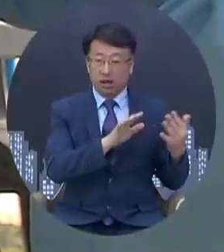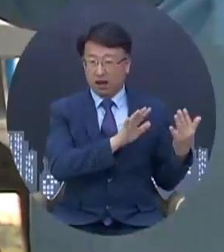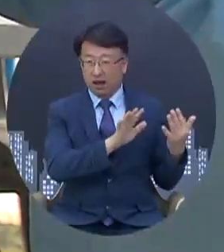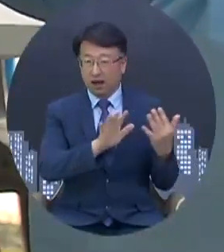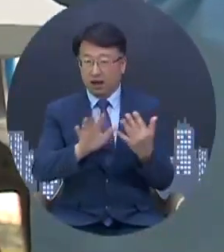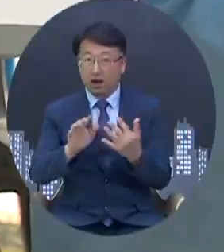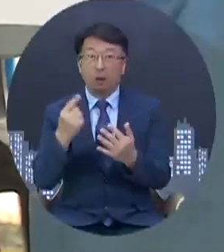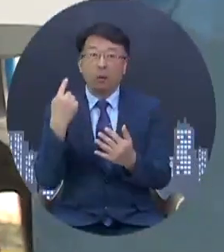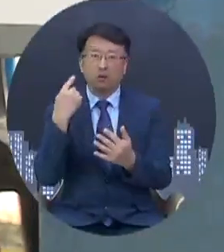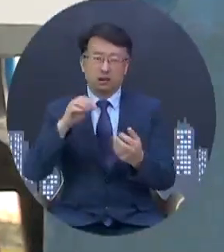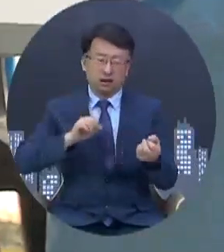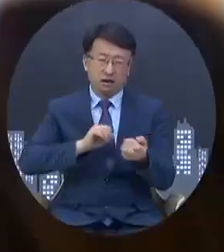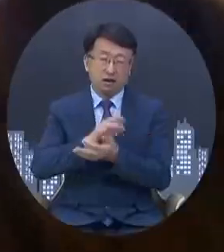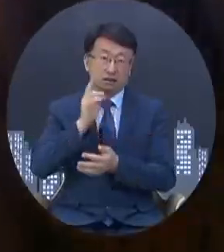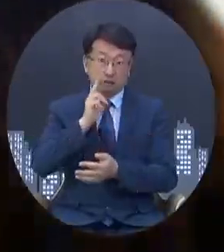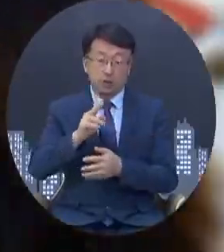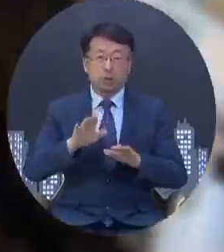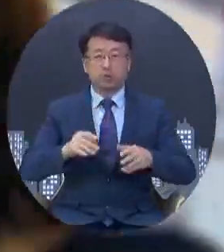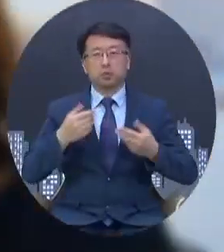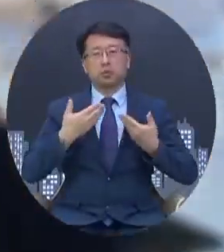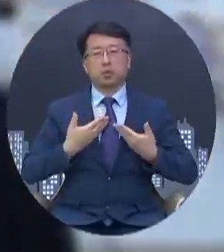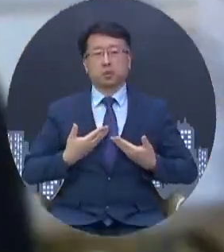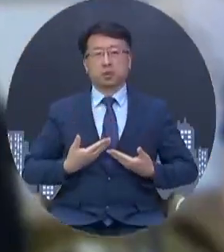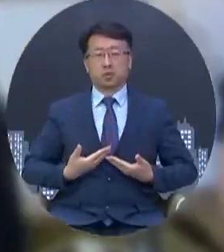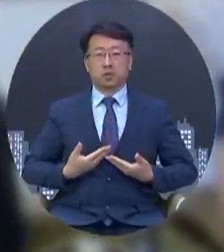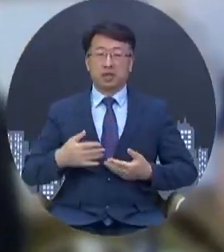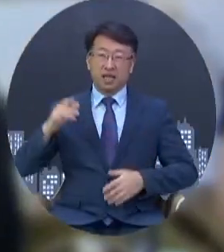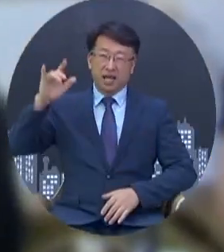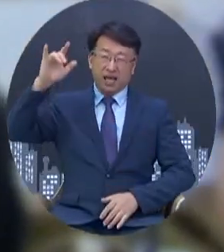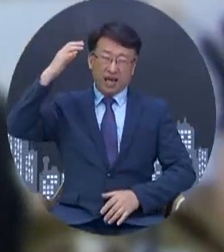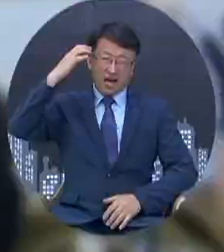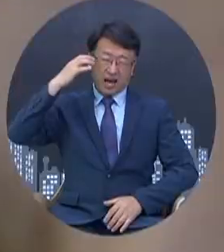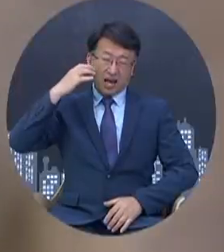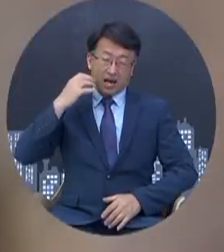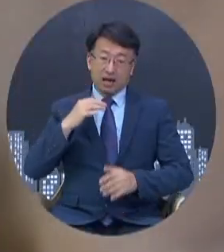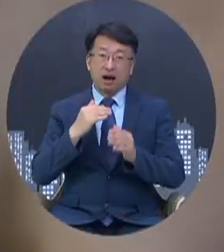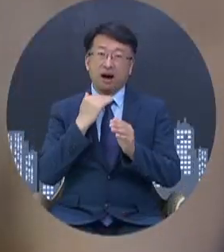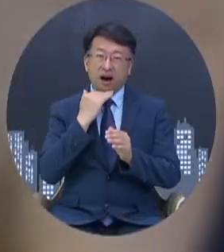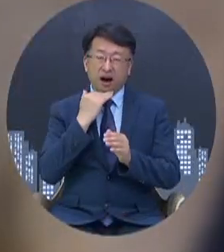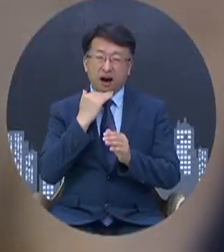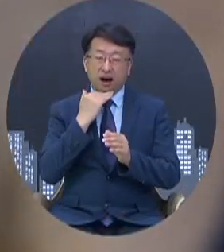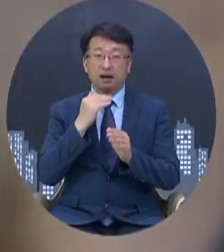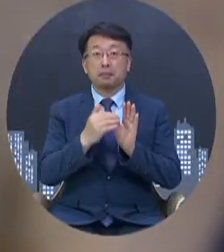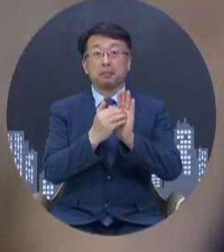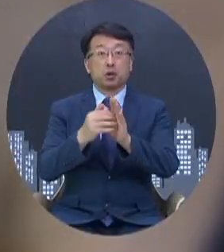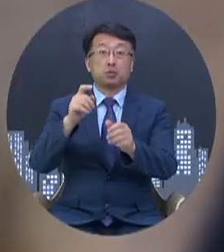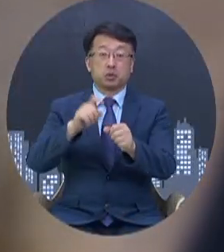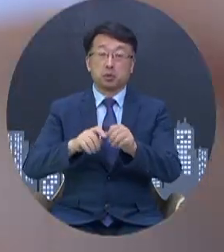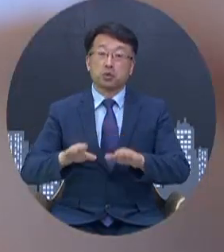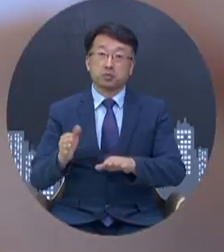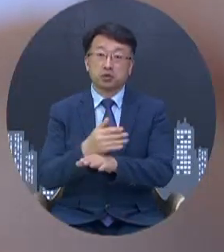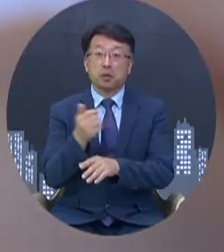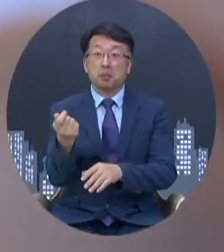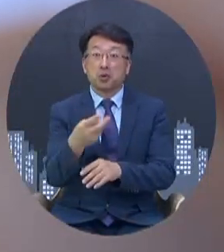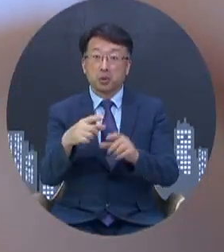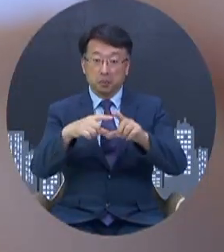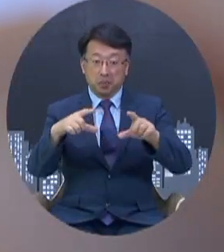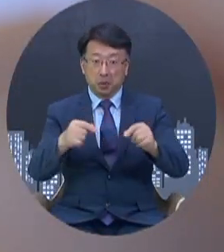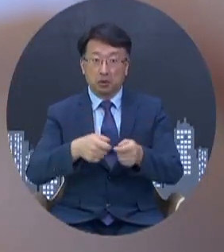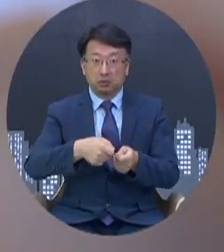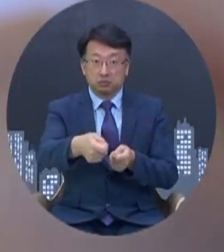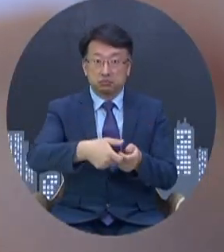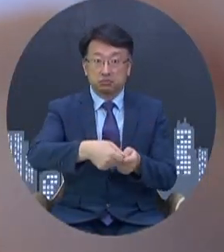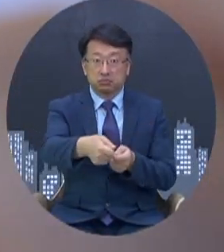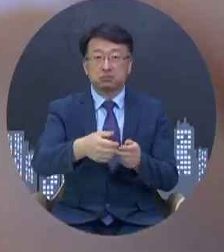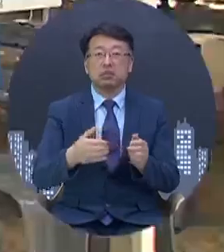달리 한결 차분한 모습입니다. 불볕더위 속 기다림을 최소화하기 위해 오늘부터 번호표가